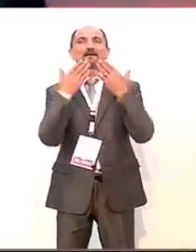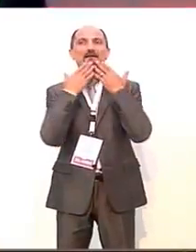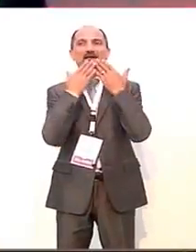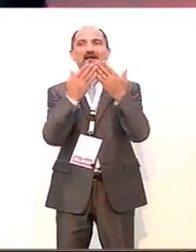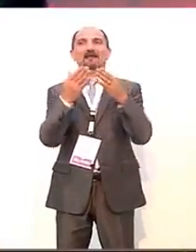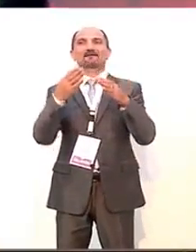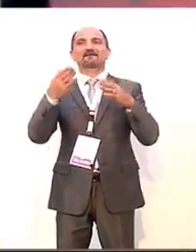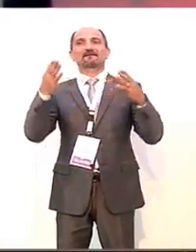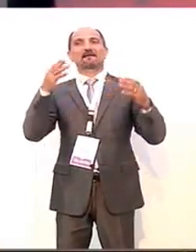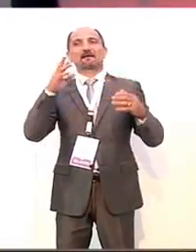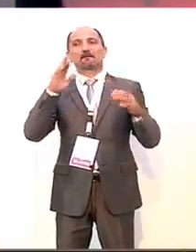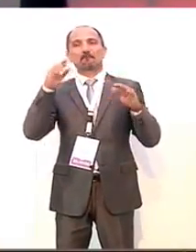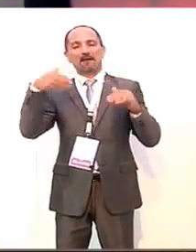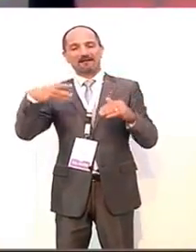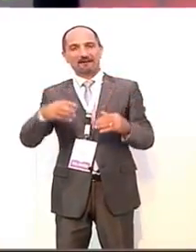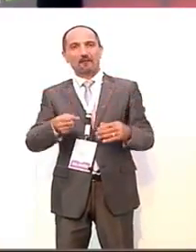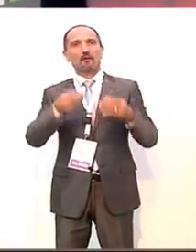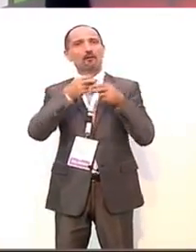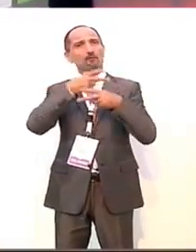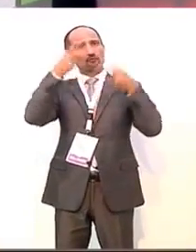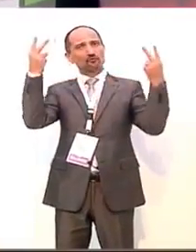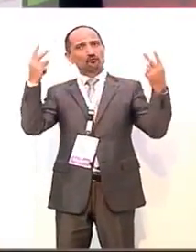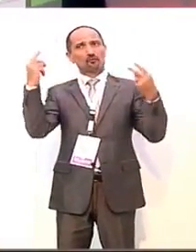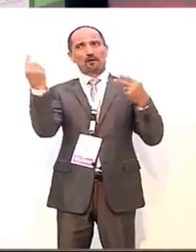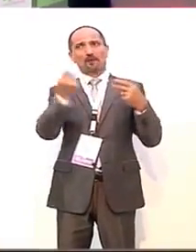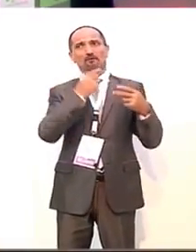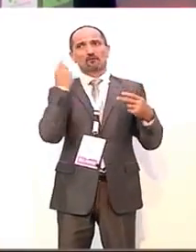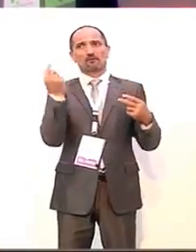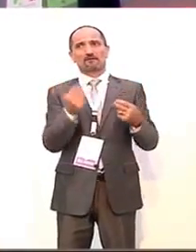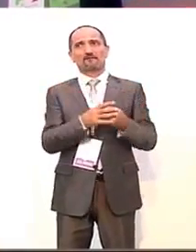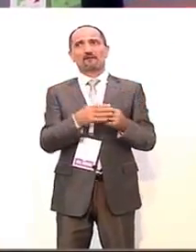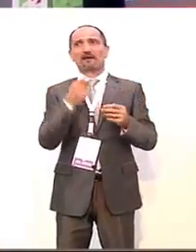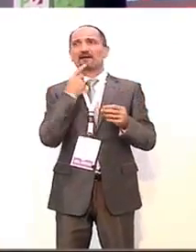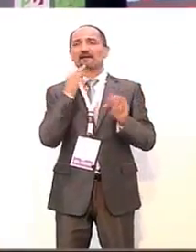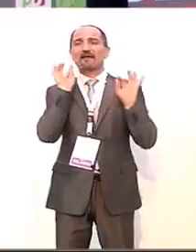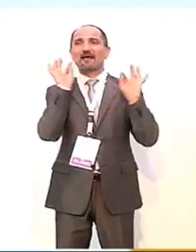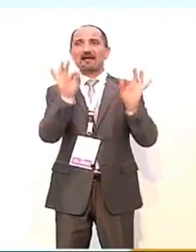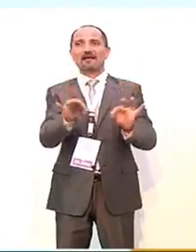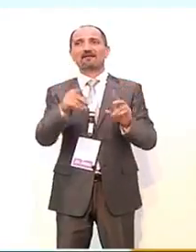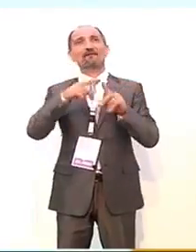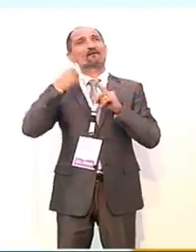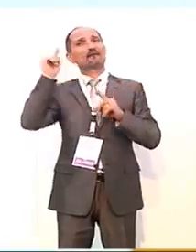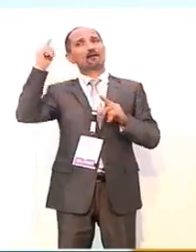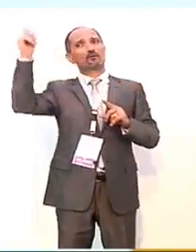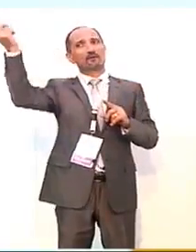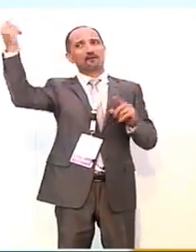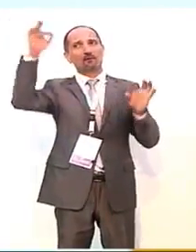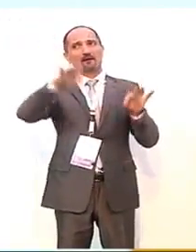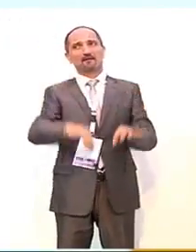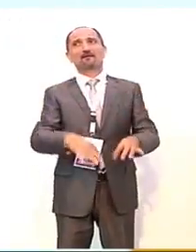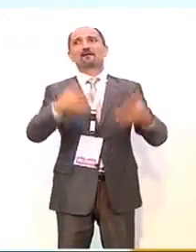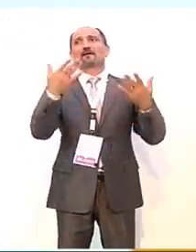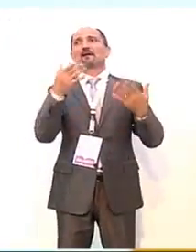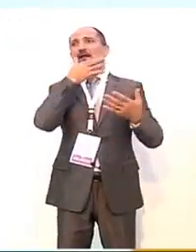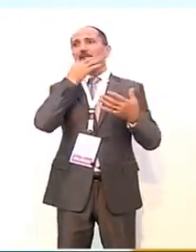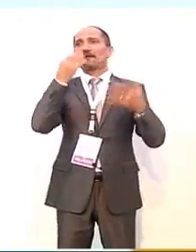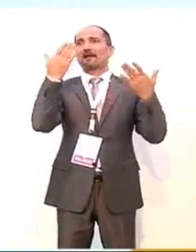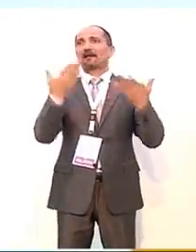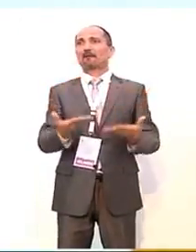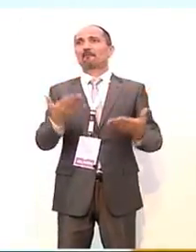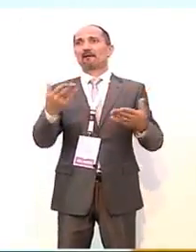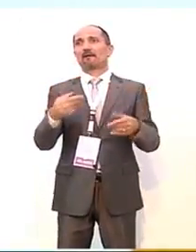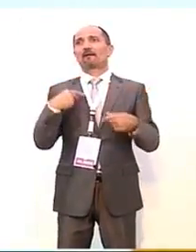Grazie Matteo e naturalmente buongiorno a tutti quanti voi e anche e soprattutto a chi arriva da lontano nella nostra bella Campania.